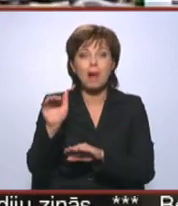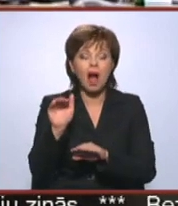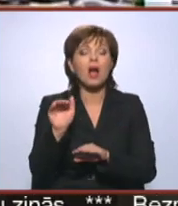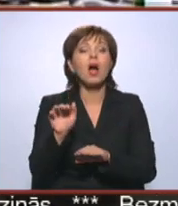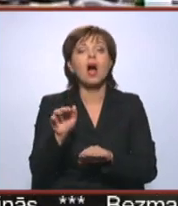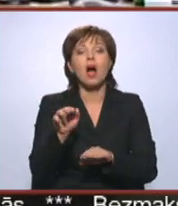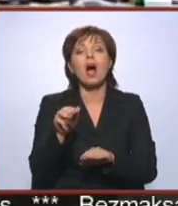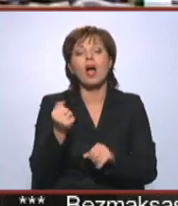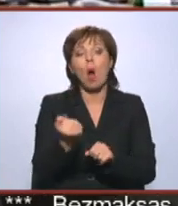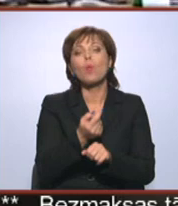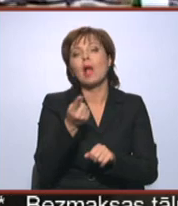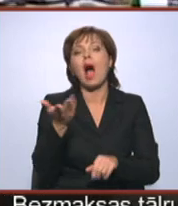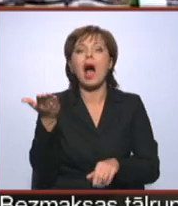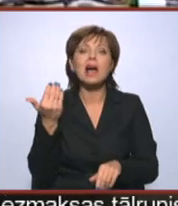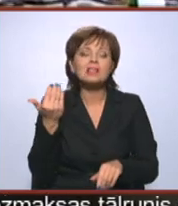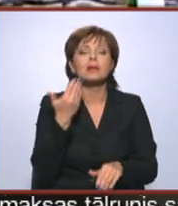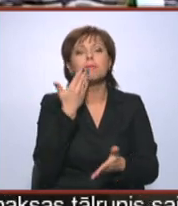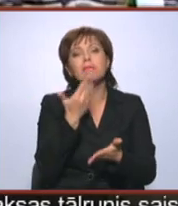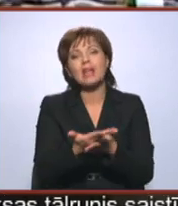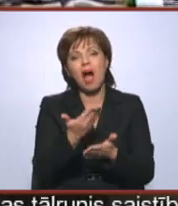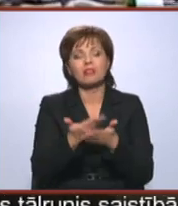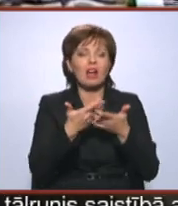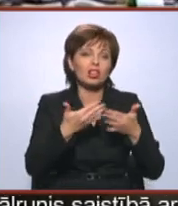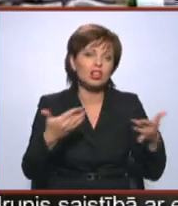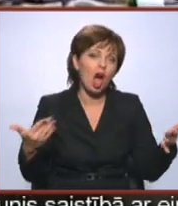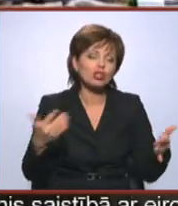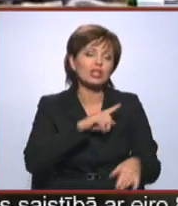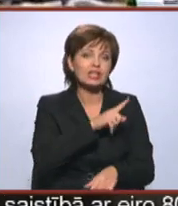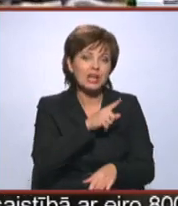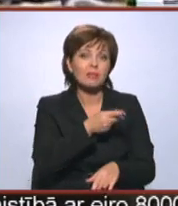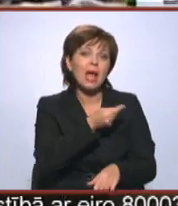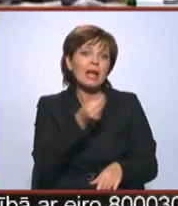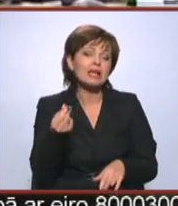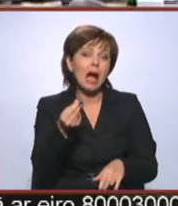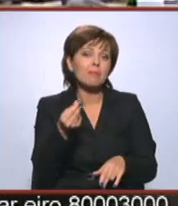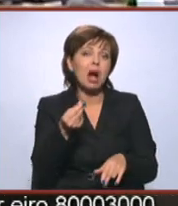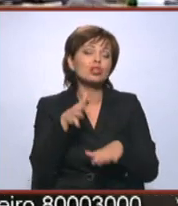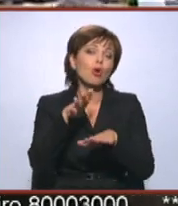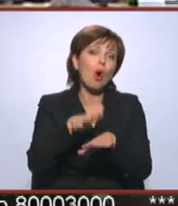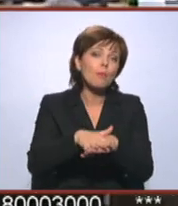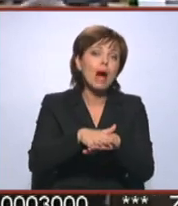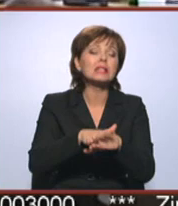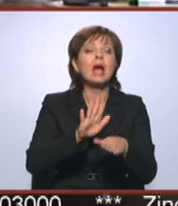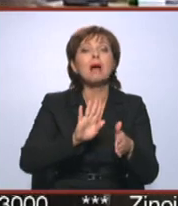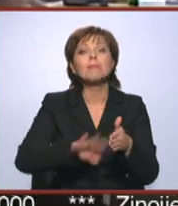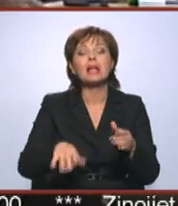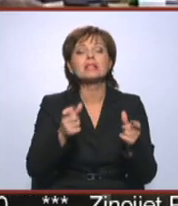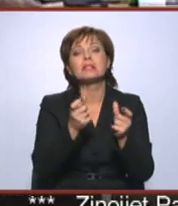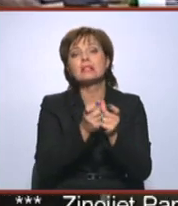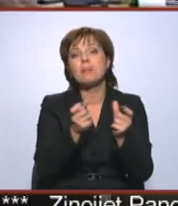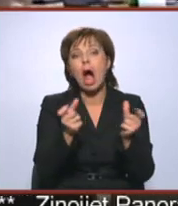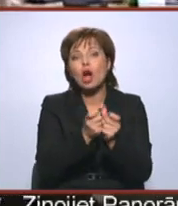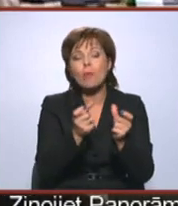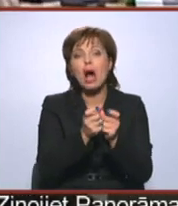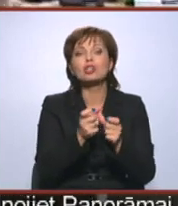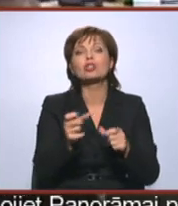aicinājām un piedāvājām dažādākas iespējas iemaksāt savos kontos bez komisijas, gan monētas, gan banknotes. Tomēr